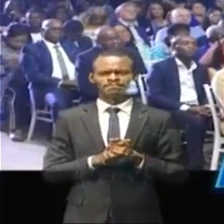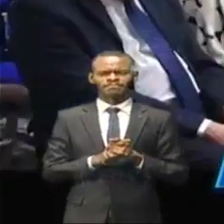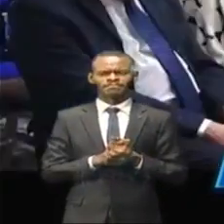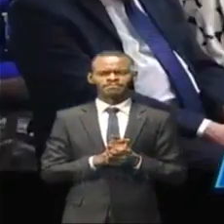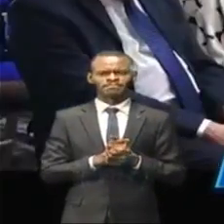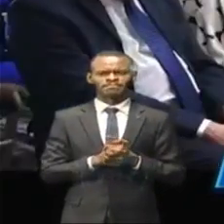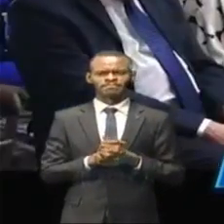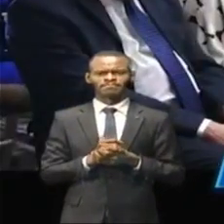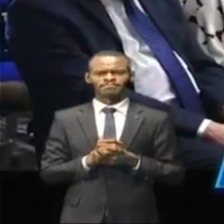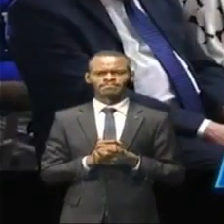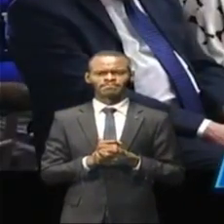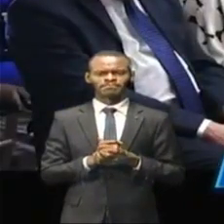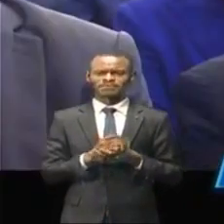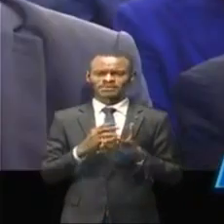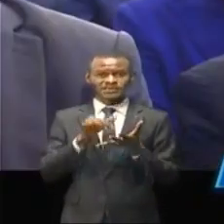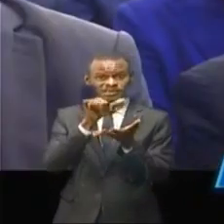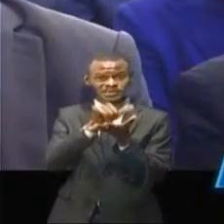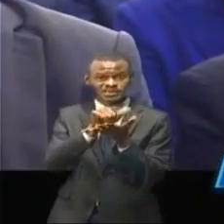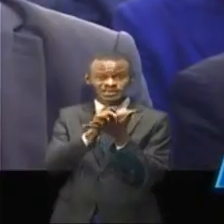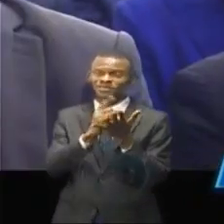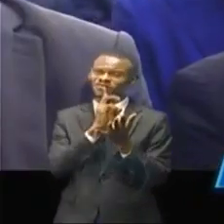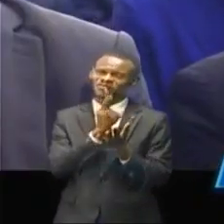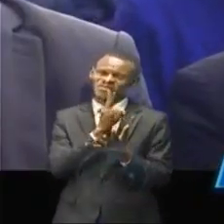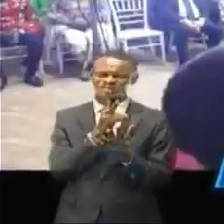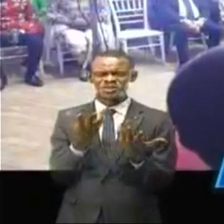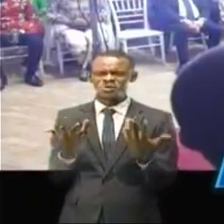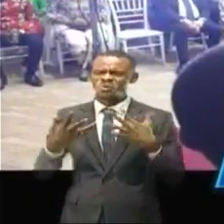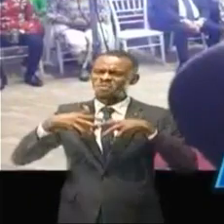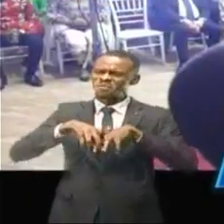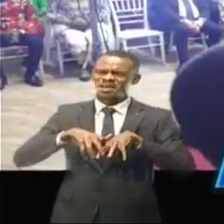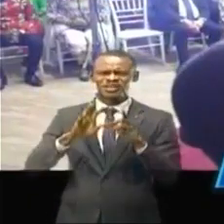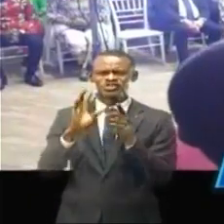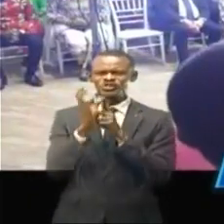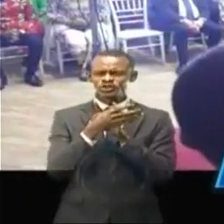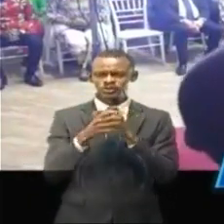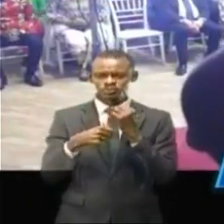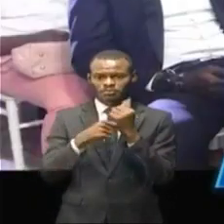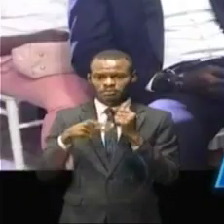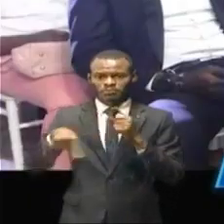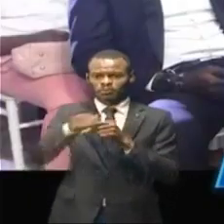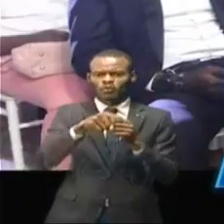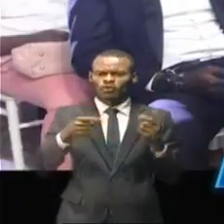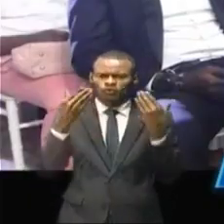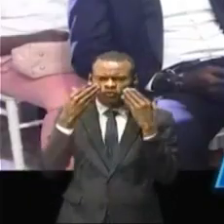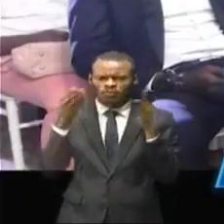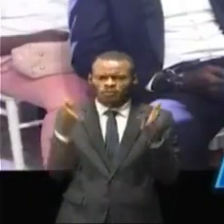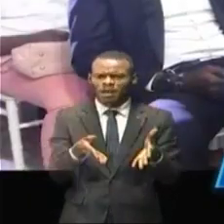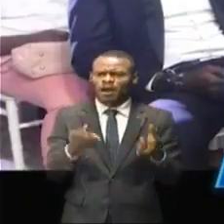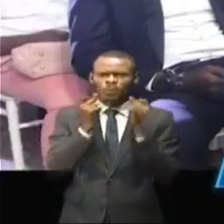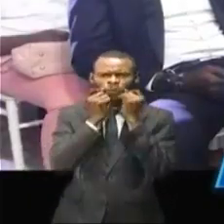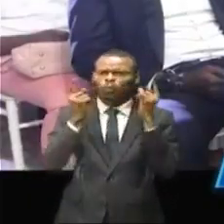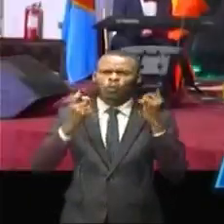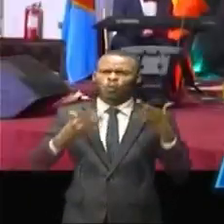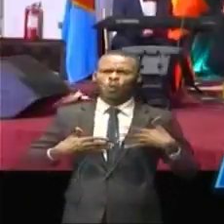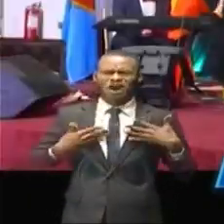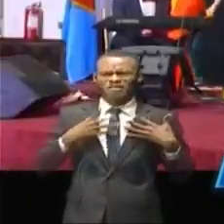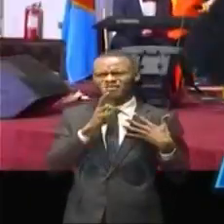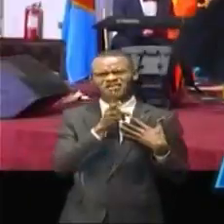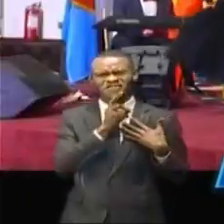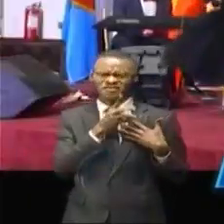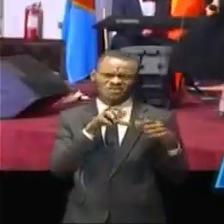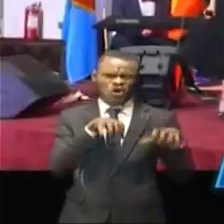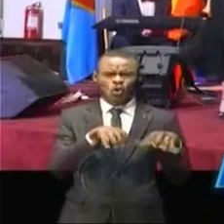Mélange culturel ayant électrisé la salle et prouvant que la Russie et l'Afrique ont une longue histoire